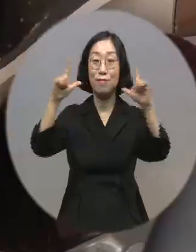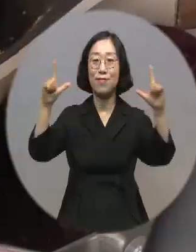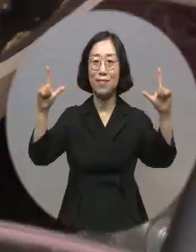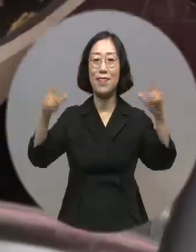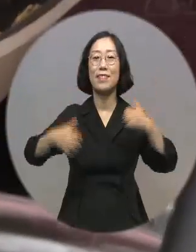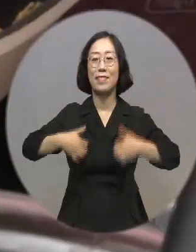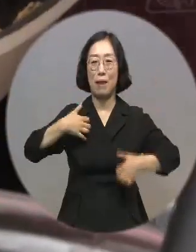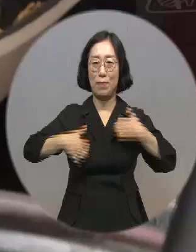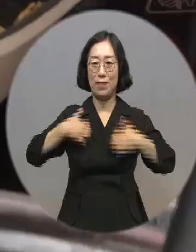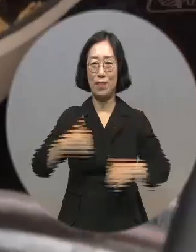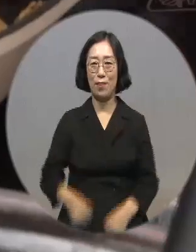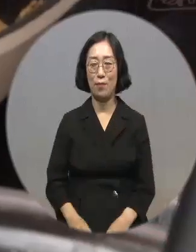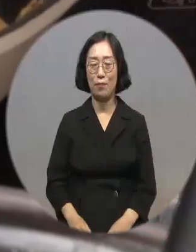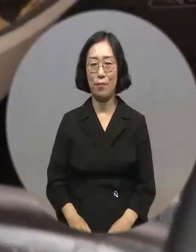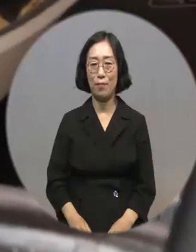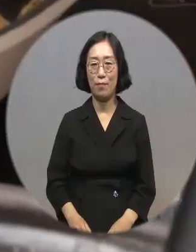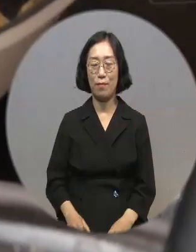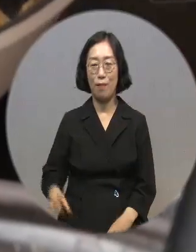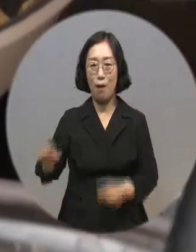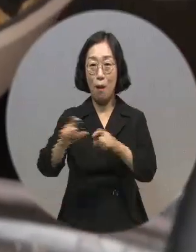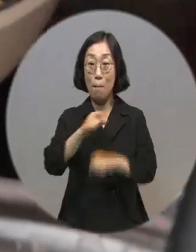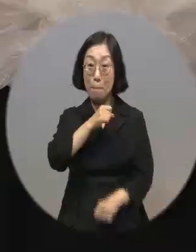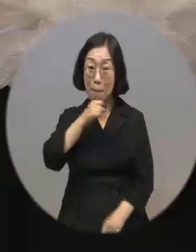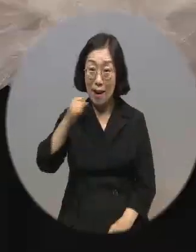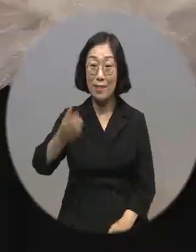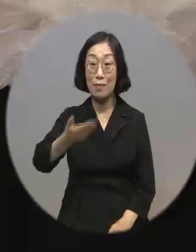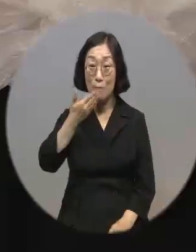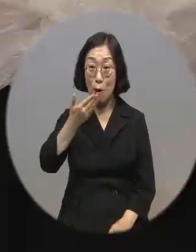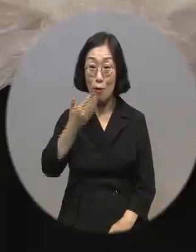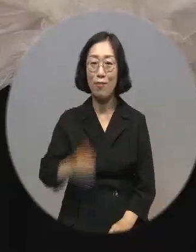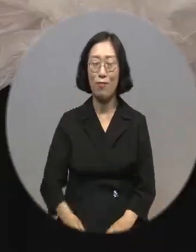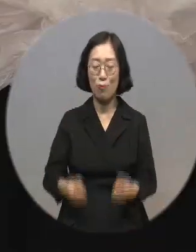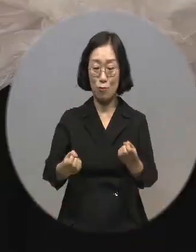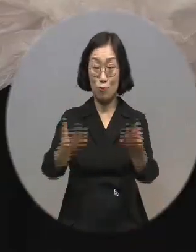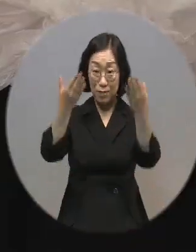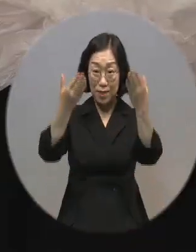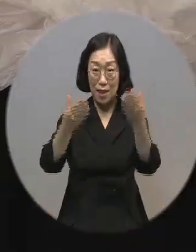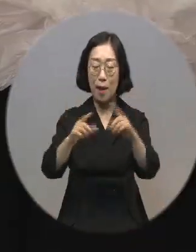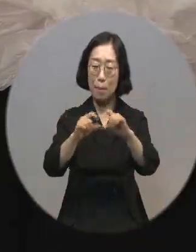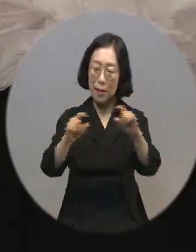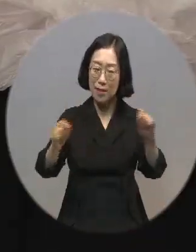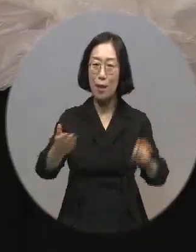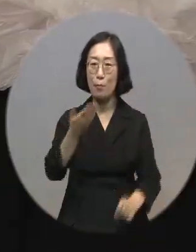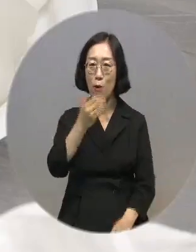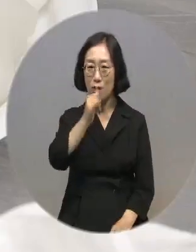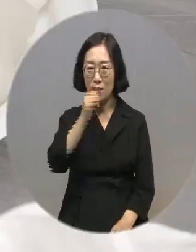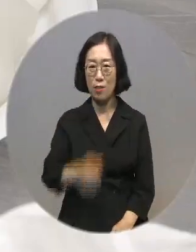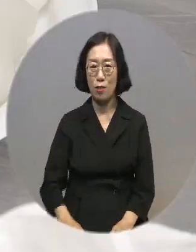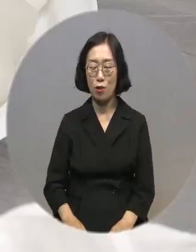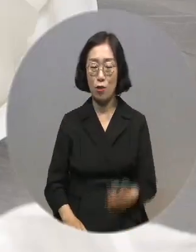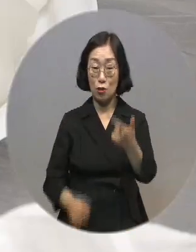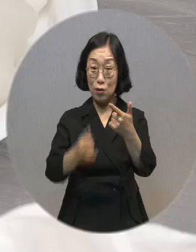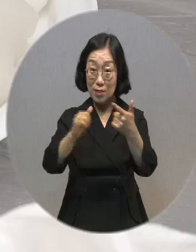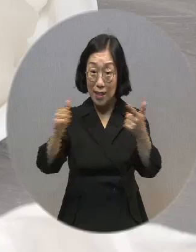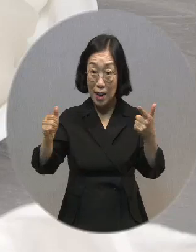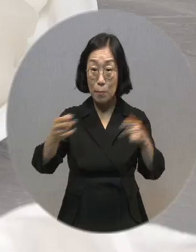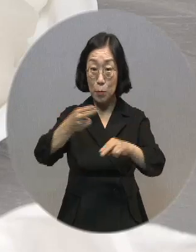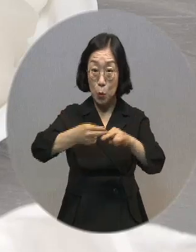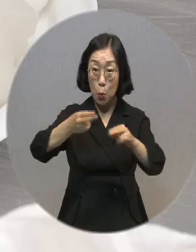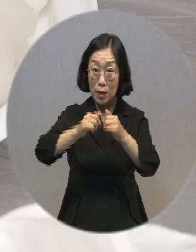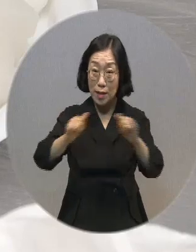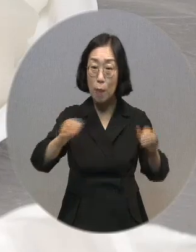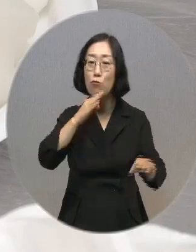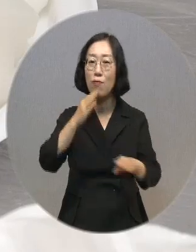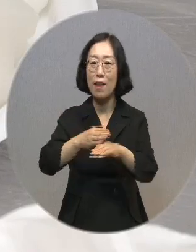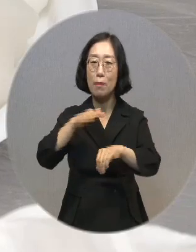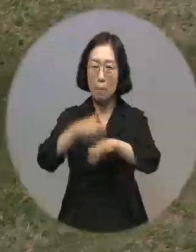같아요. 금강산도 식후경, 축제에 음식이 빠질 수 없겠죠? 탈북민 셰프 6명이 만든 북한의 고급 요리를